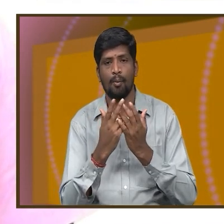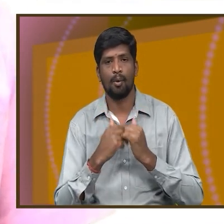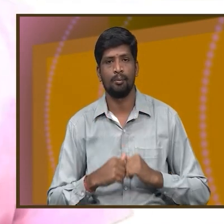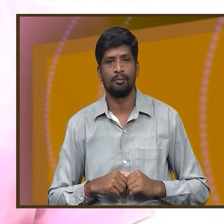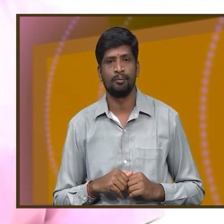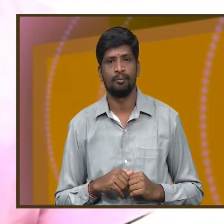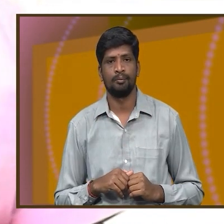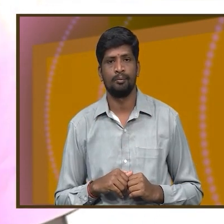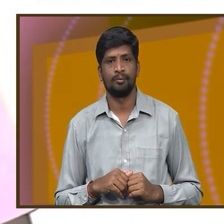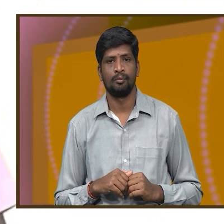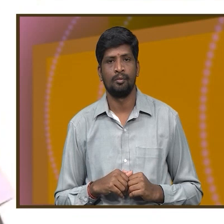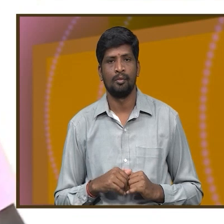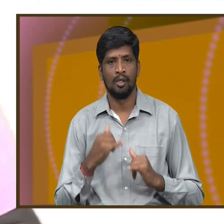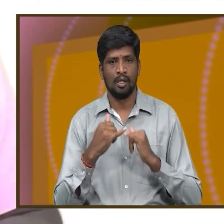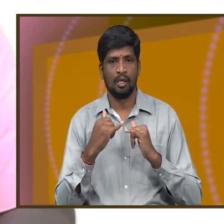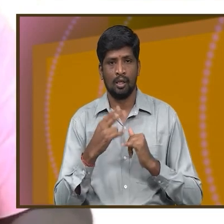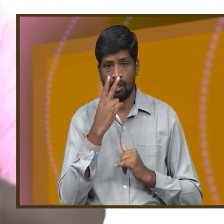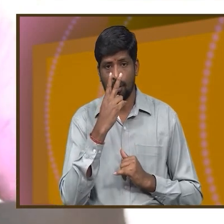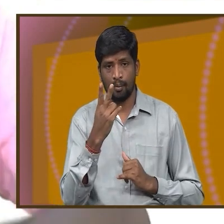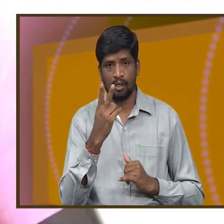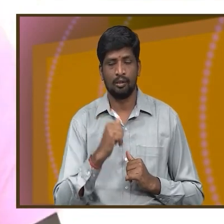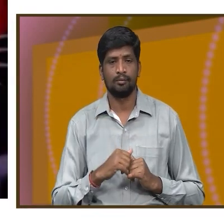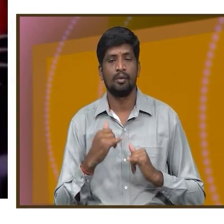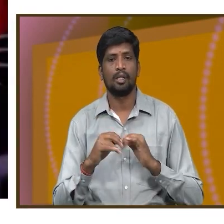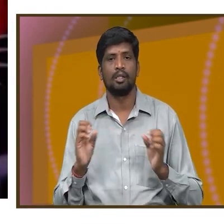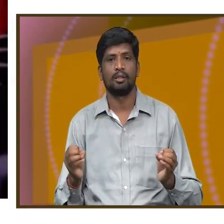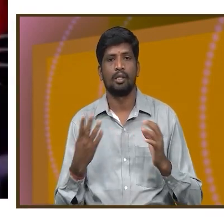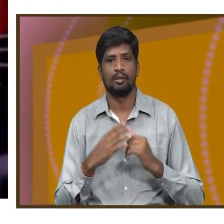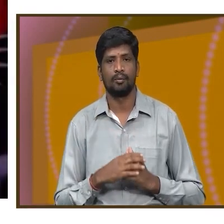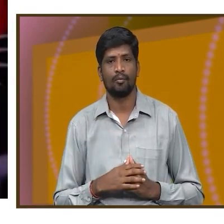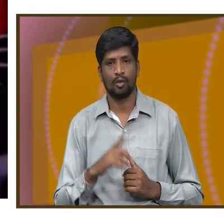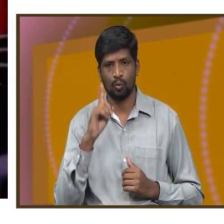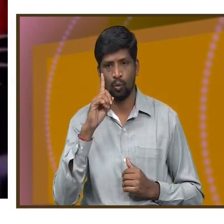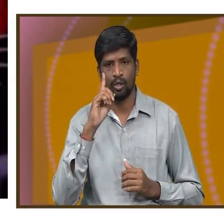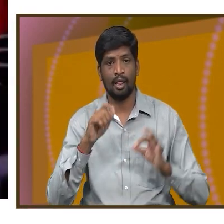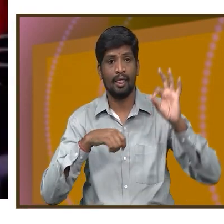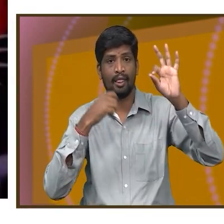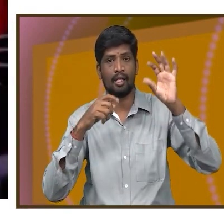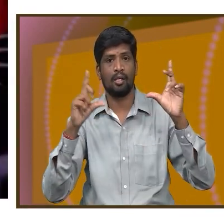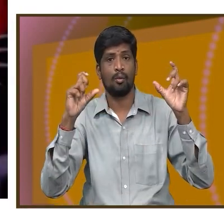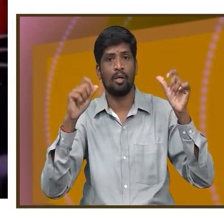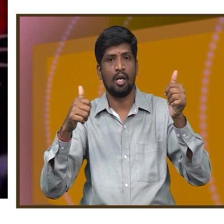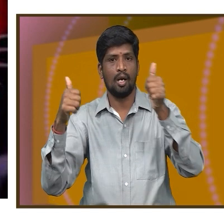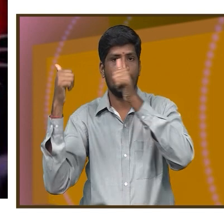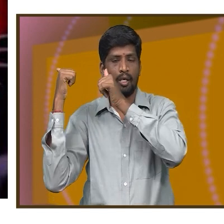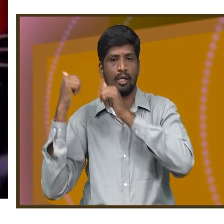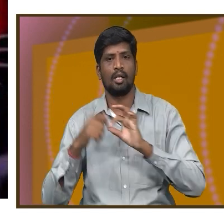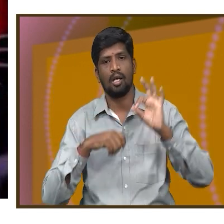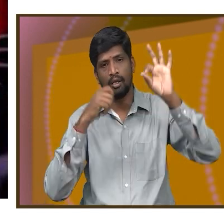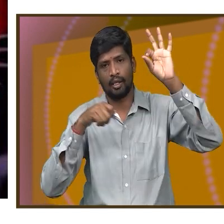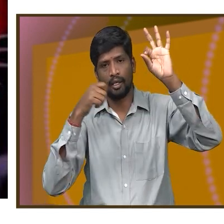பார்க்க இருக்கின்றோம். கதையை பற்றி நல்லா கவனிங்க. கதையை இப்போ சொல்ல போகிறேன். ஒரு தியேட்டர், அந்த